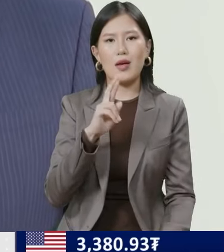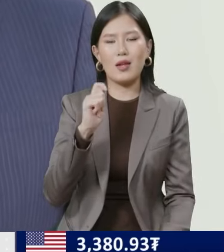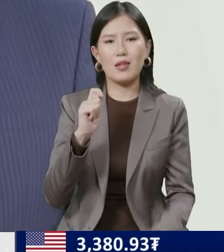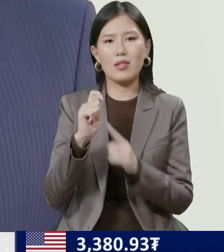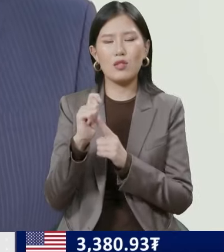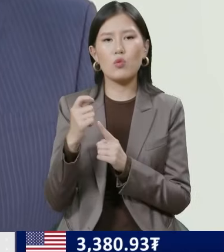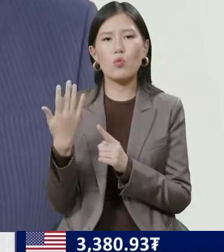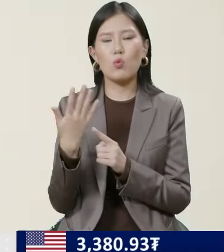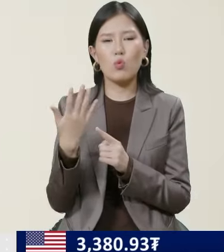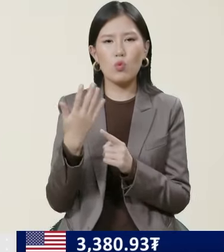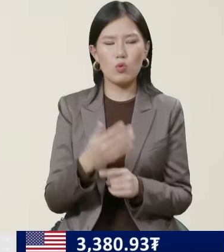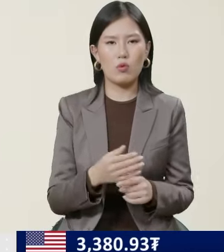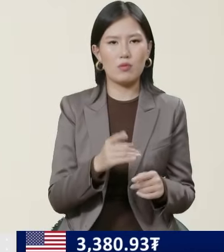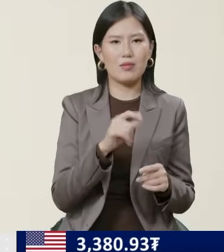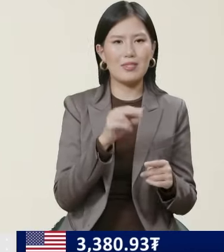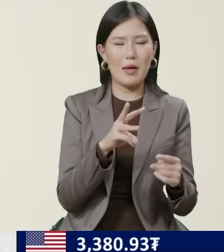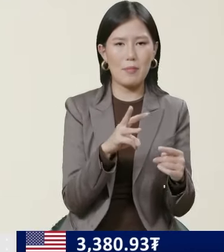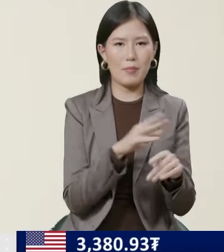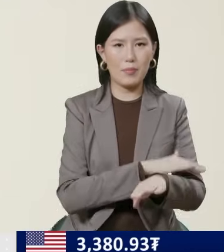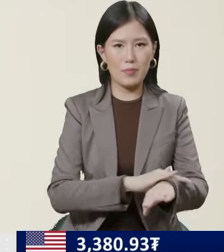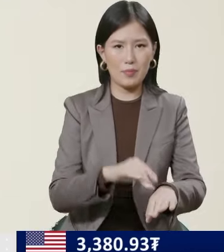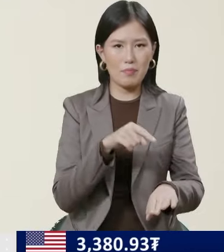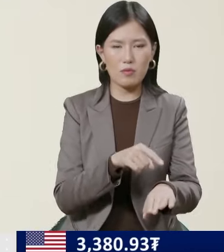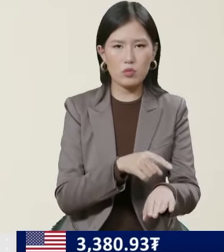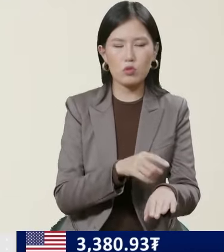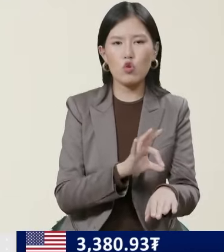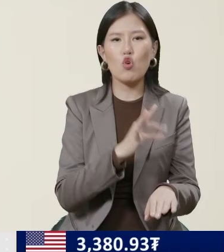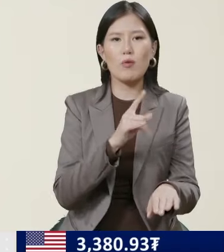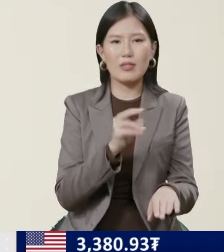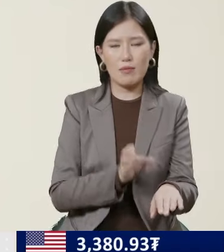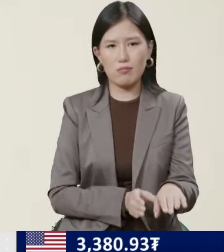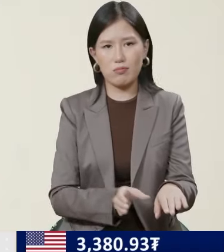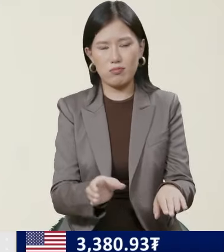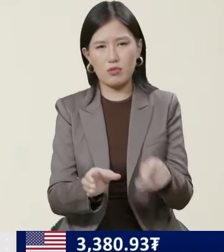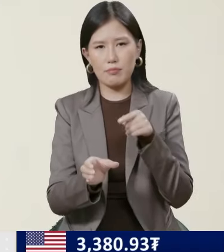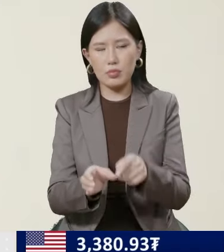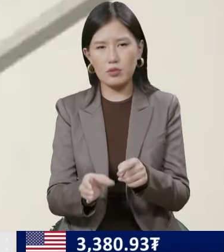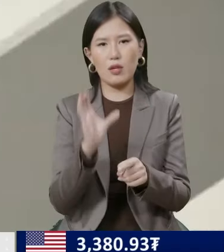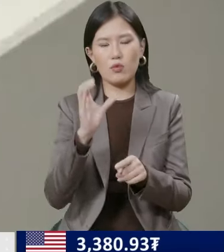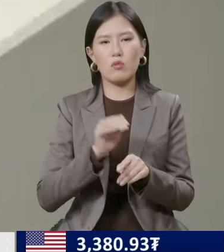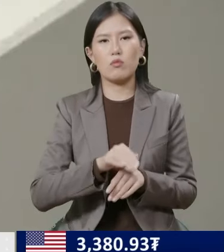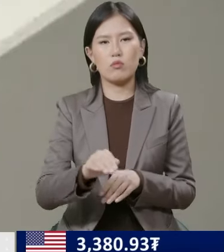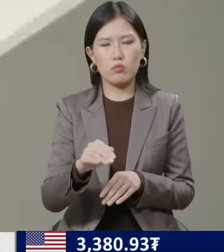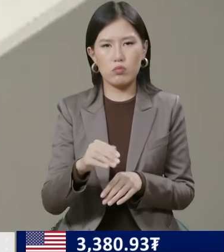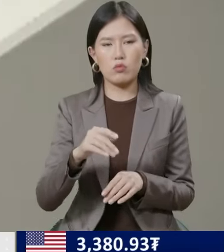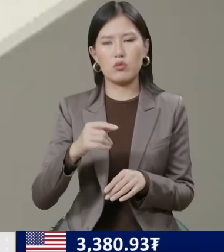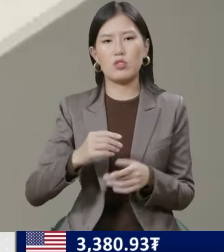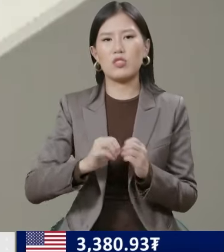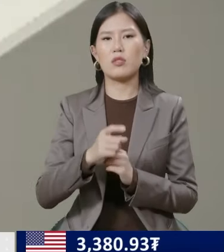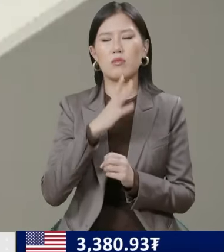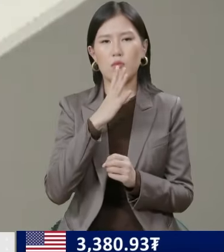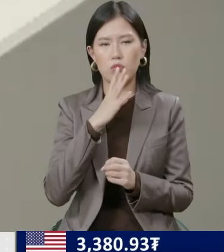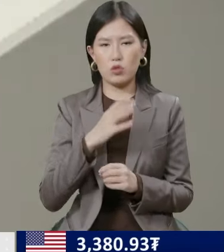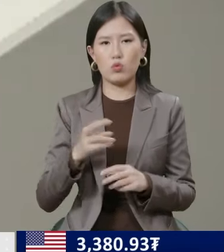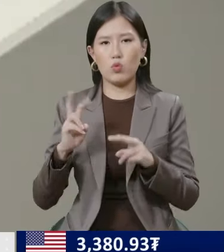явах нийтийн тээвэр байна. Мөн бас их багтаамжийн метро барьж байгуулах энэ төслийг бол хэрэгжүүлэхээр төлөвлөж байна. Энэхүү төсөл маань нийтдээ 6